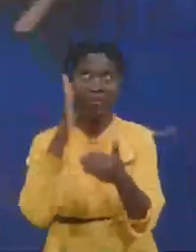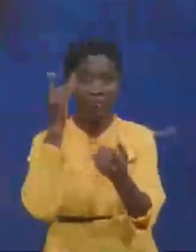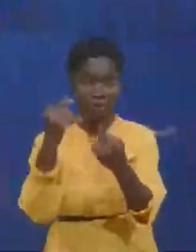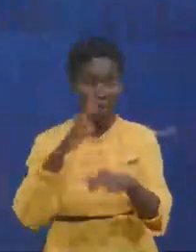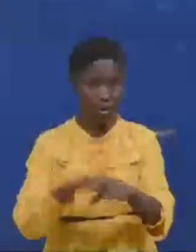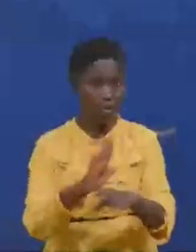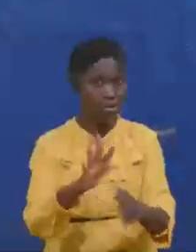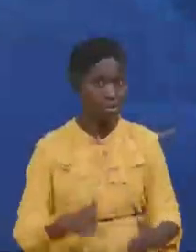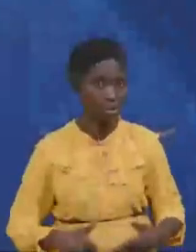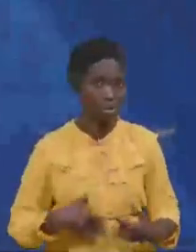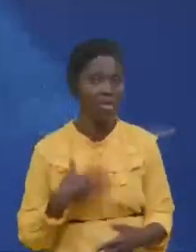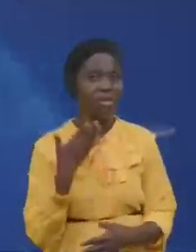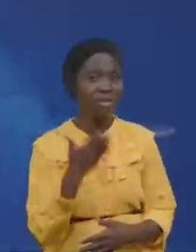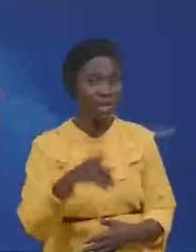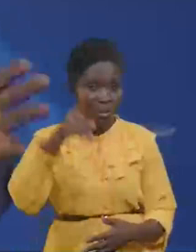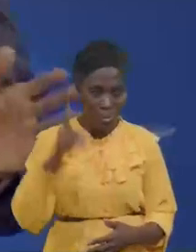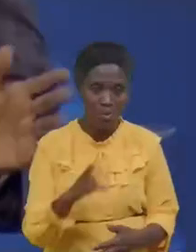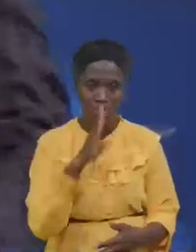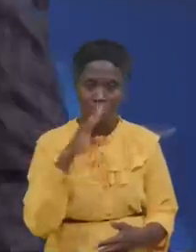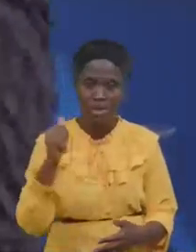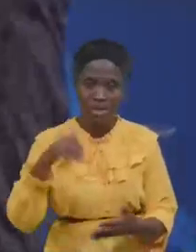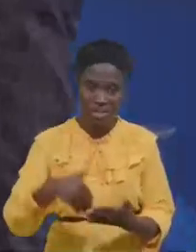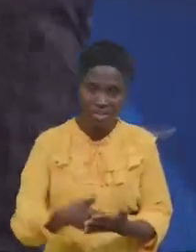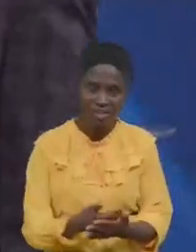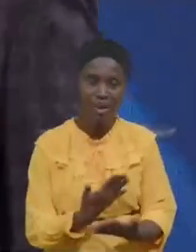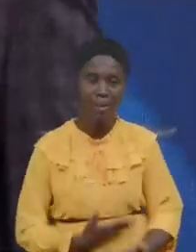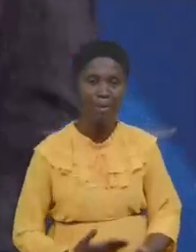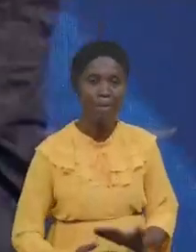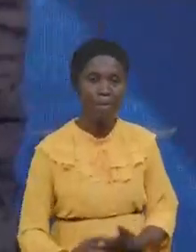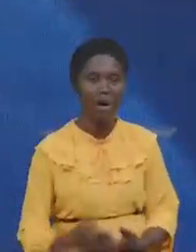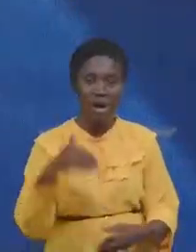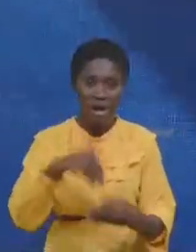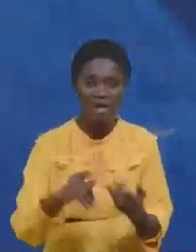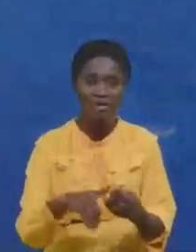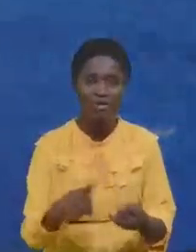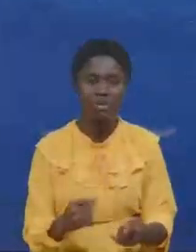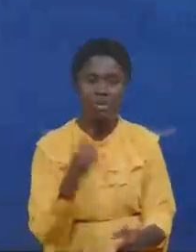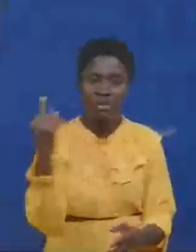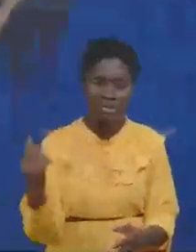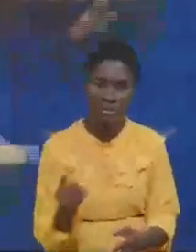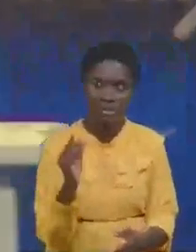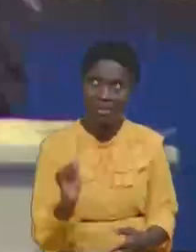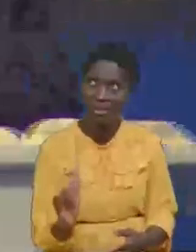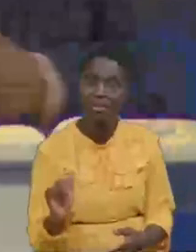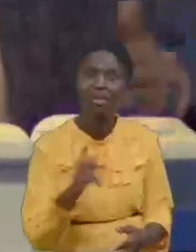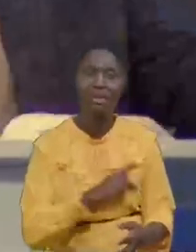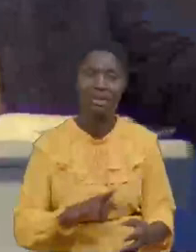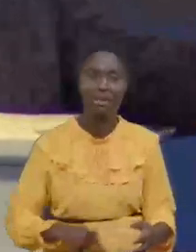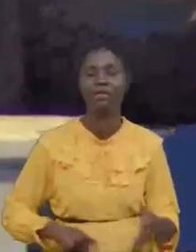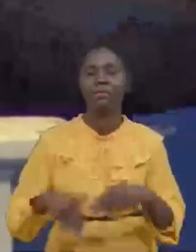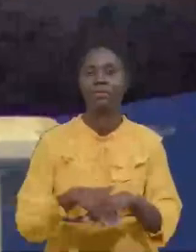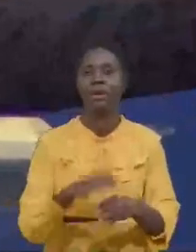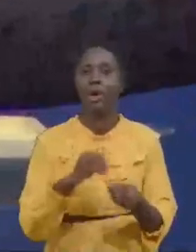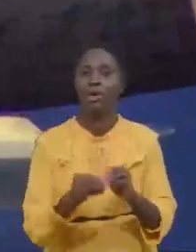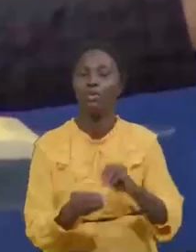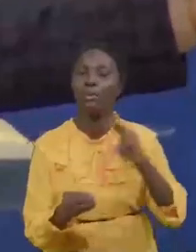faut qu'il y ait une nouvelle naissance. La nouvelle naissance dans le royaume éternel. 3. Les